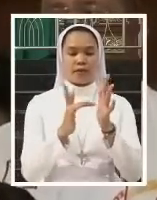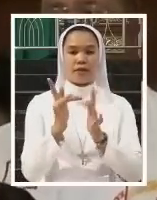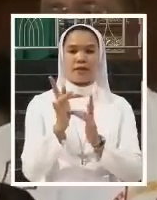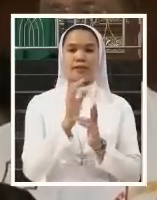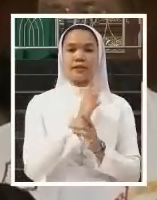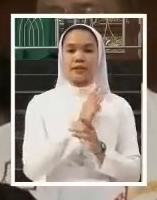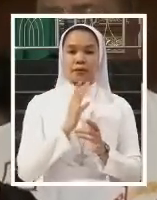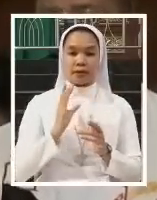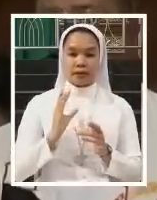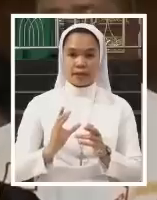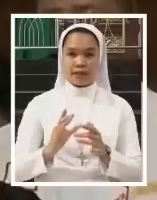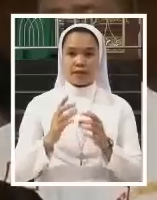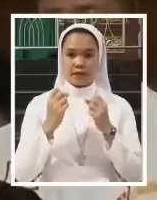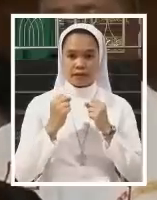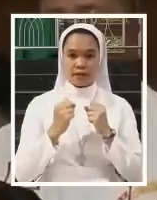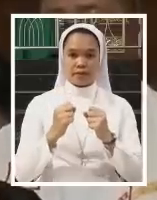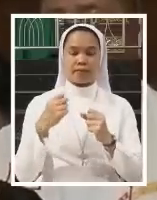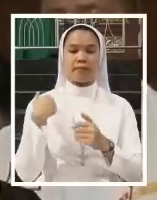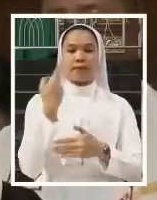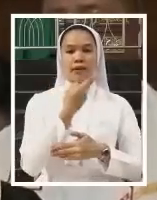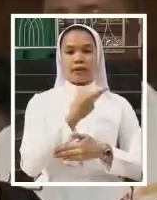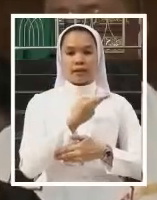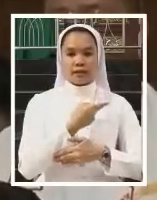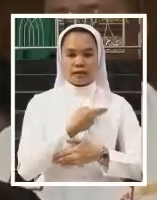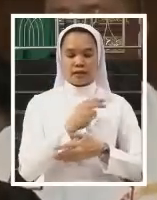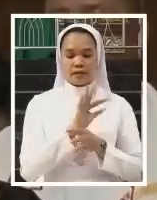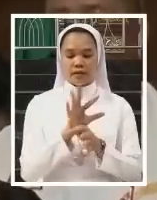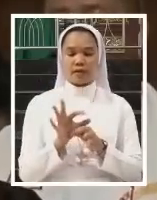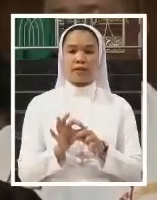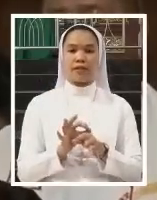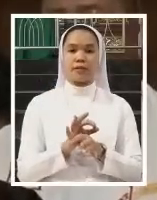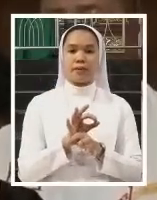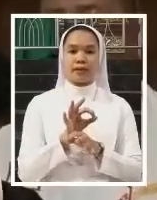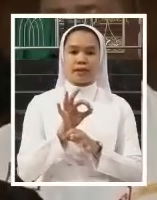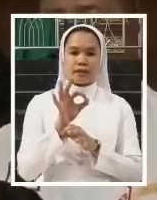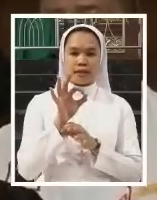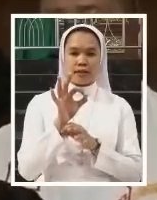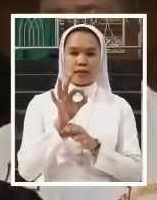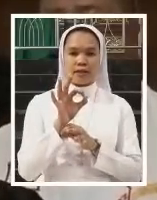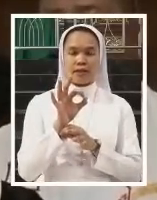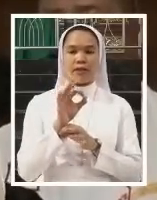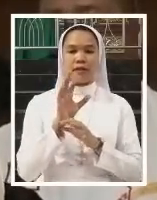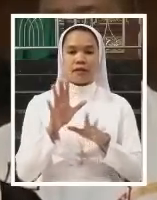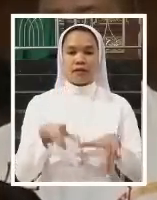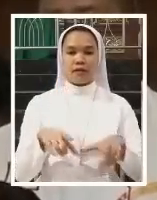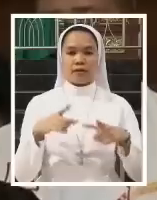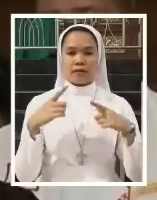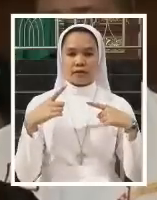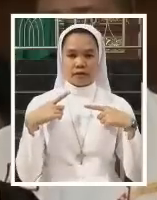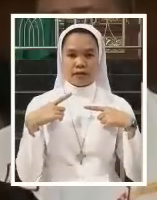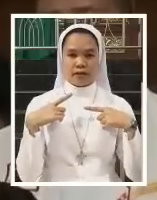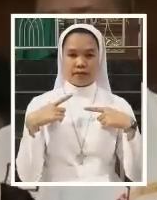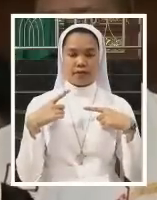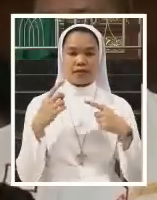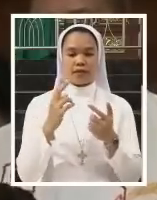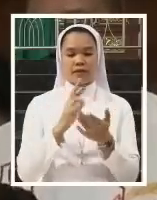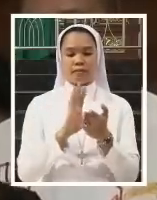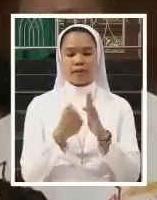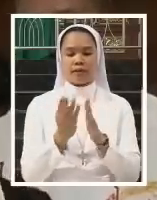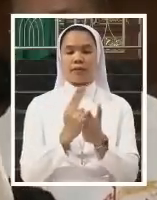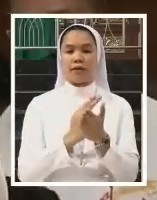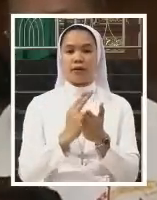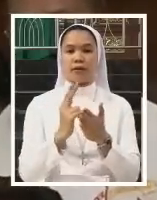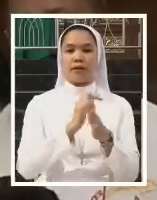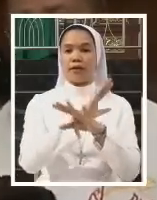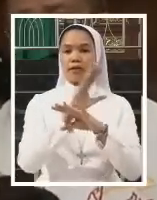Kristo, sa bagsik asin kusog kang Espiritu Santo. Binibuhay asin pinapabanal mo ang